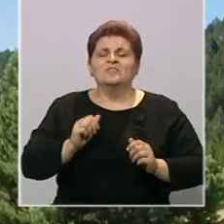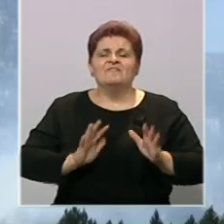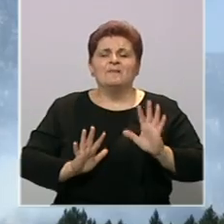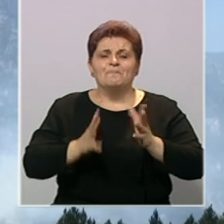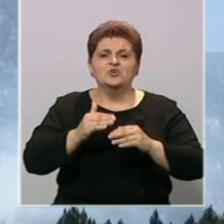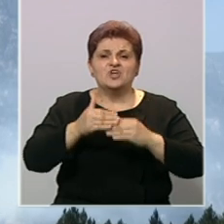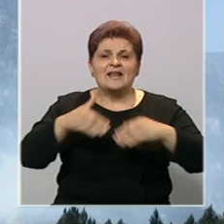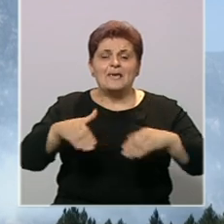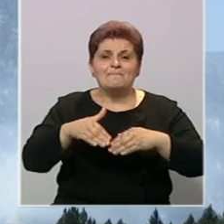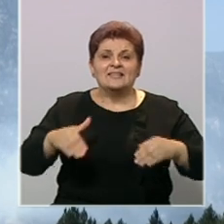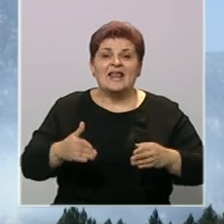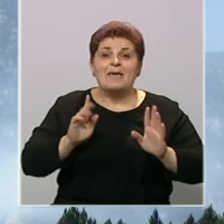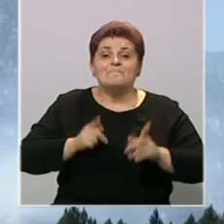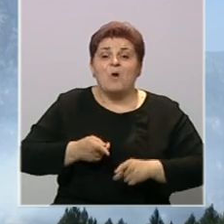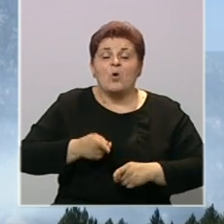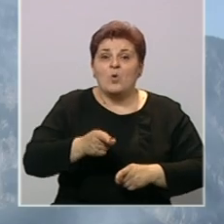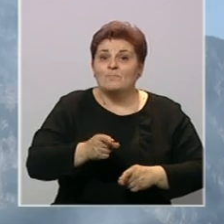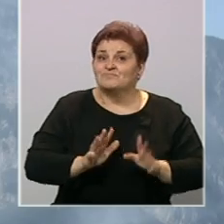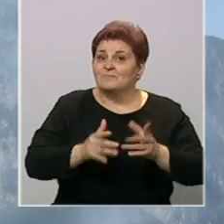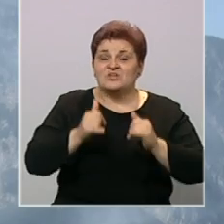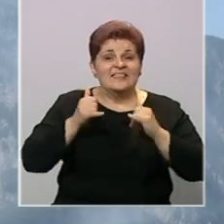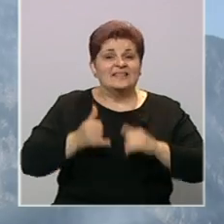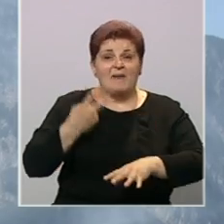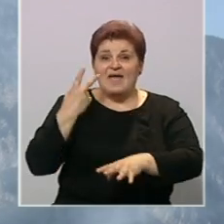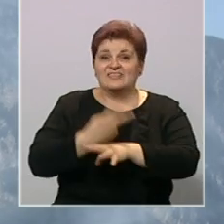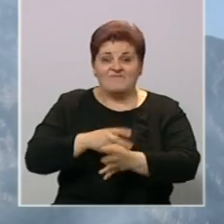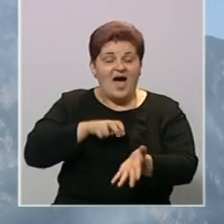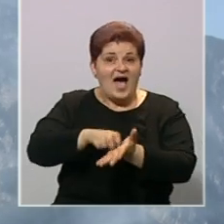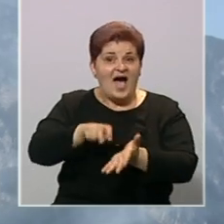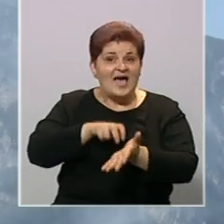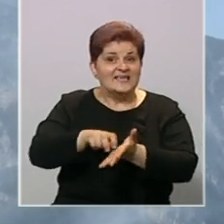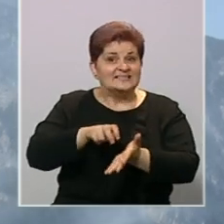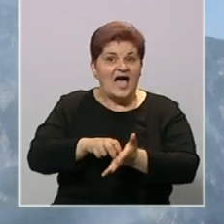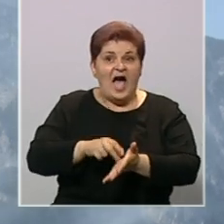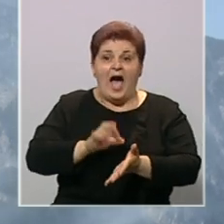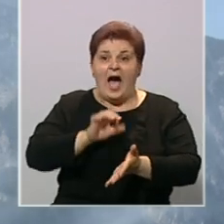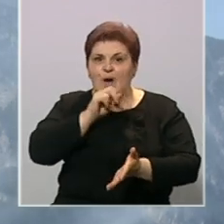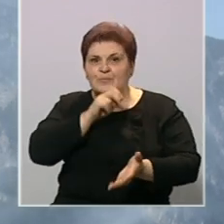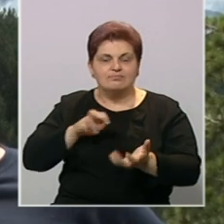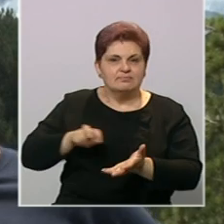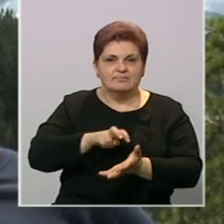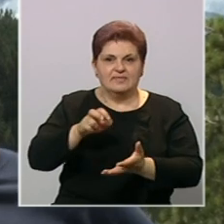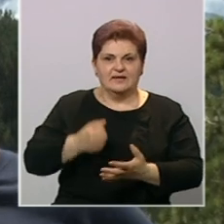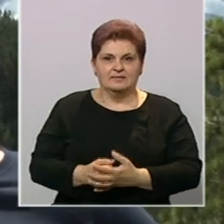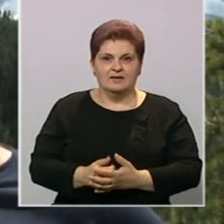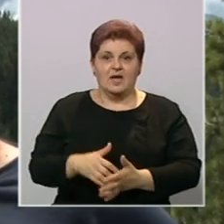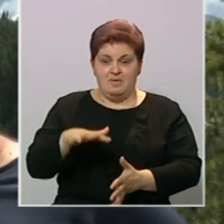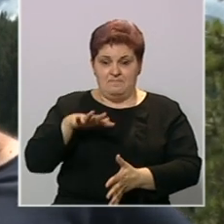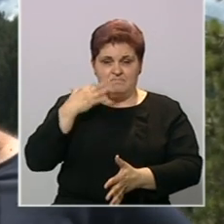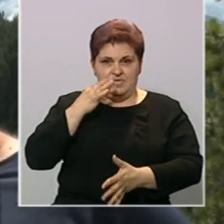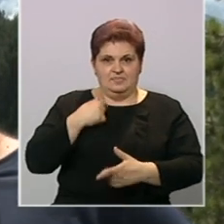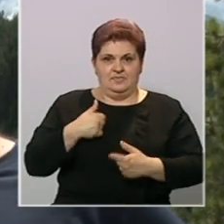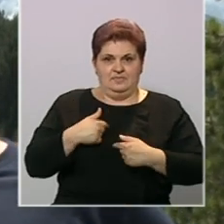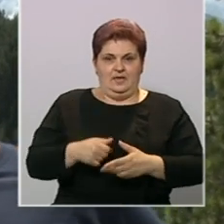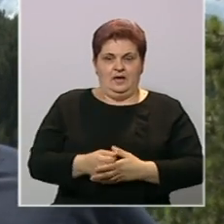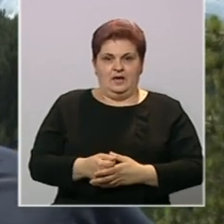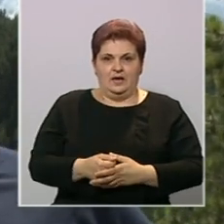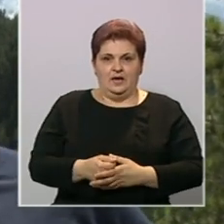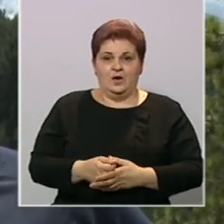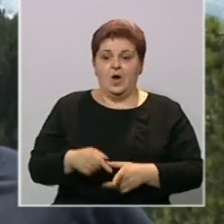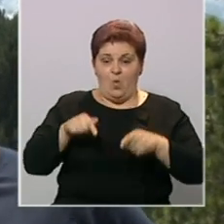dijelova dokle mogu stići. Do požarišta treba 2 sata hoda, no teren nije pristupačan. Peti dan smo